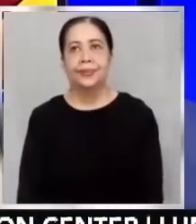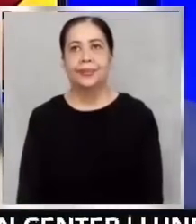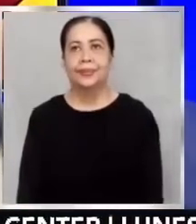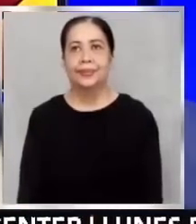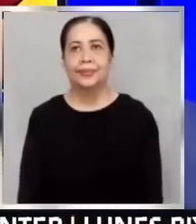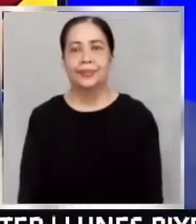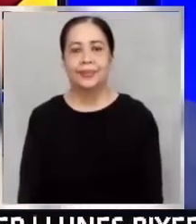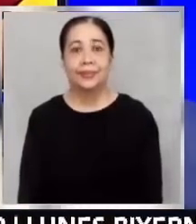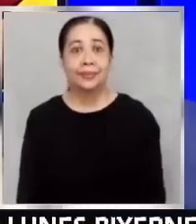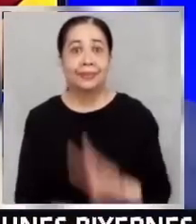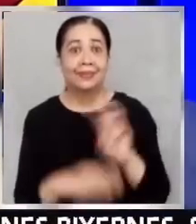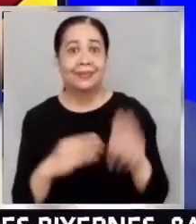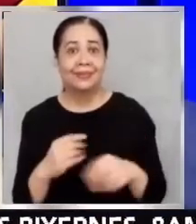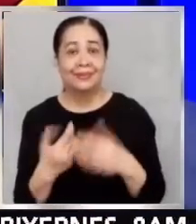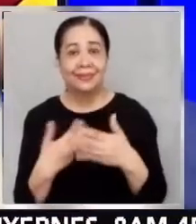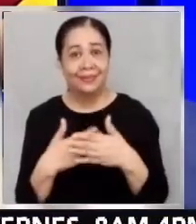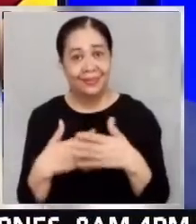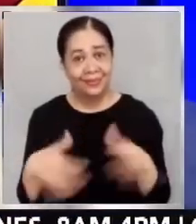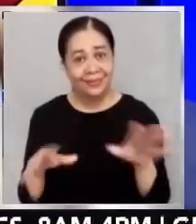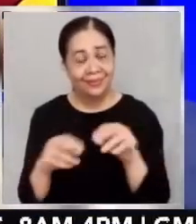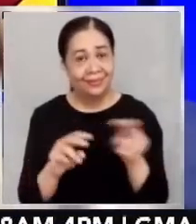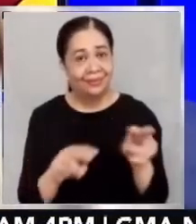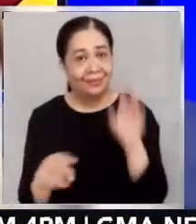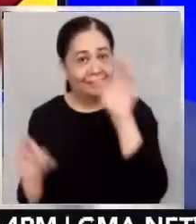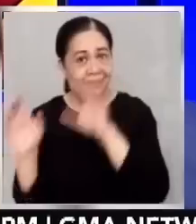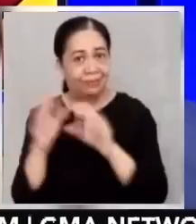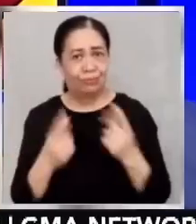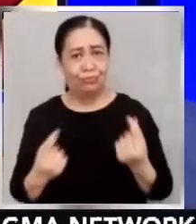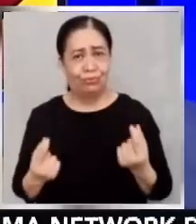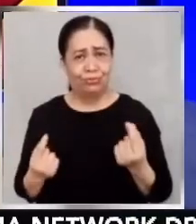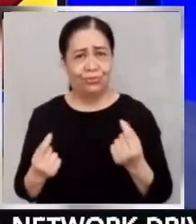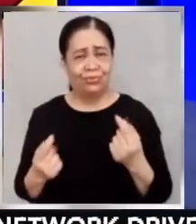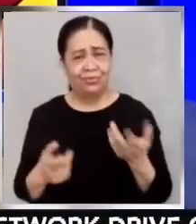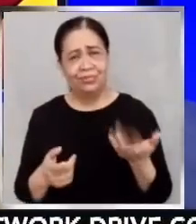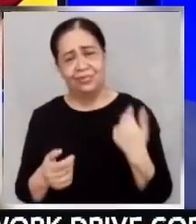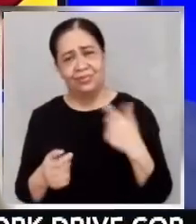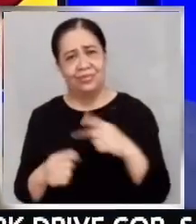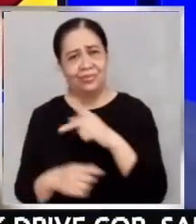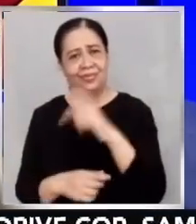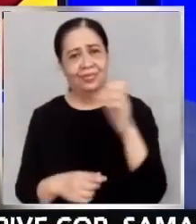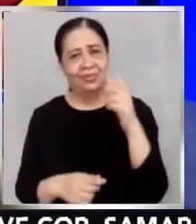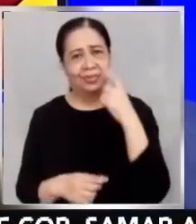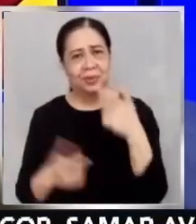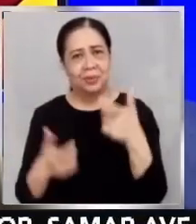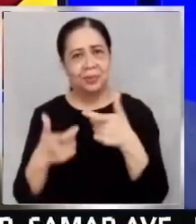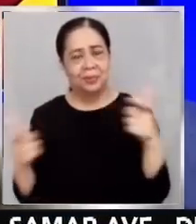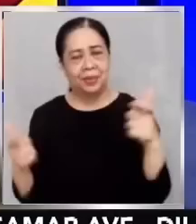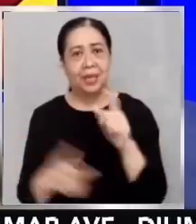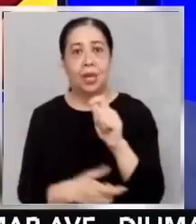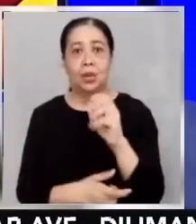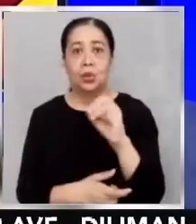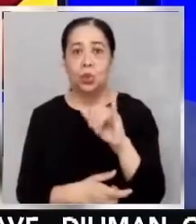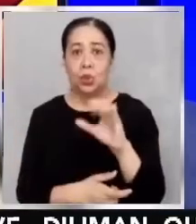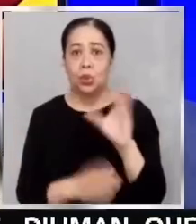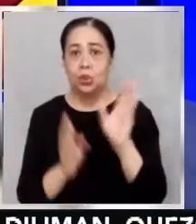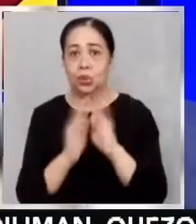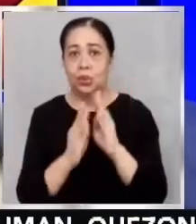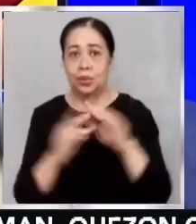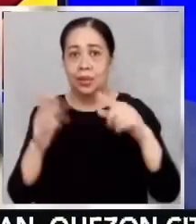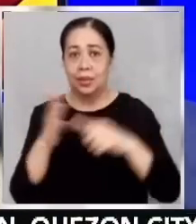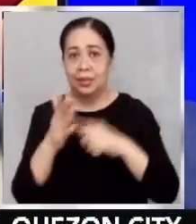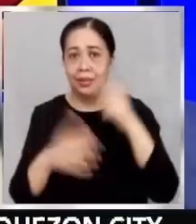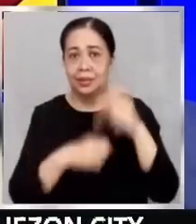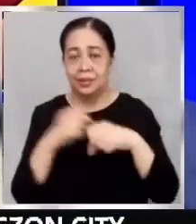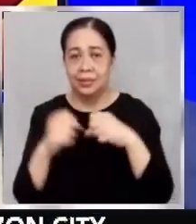Weekend is waving! Sa mga naghahanap ng gagawin, pasyal na sa Pasay City para sa biggest toy con this year. Ang latest